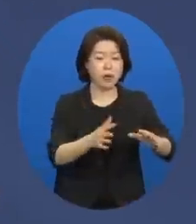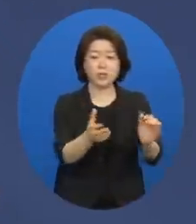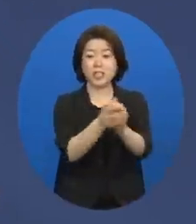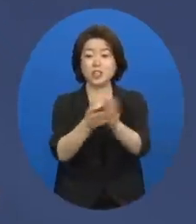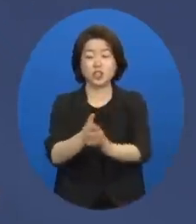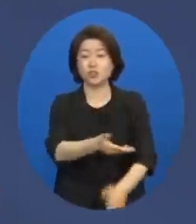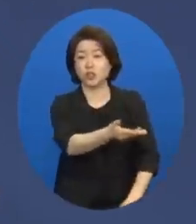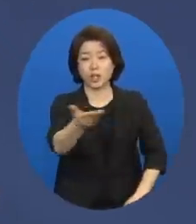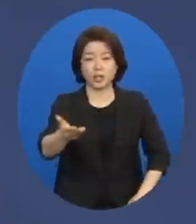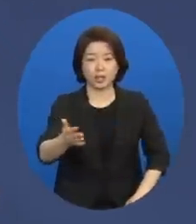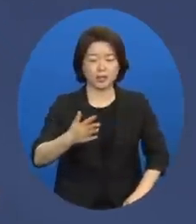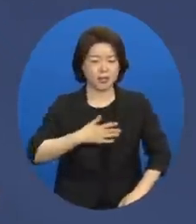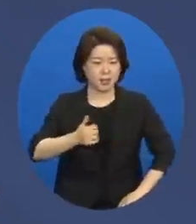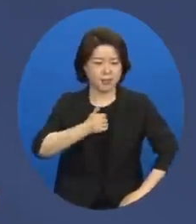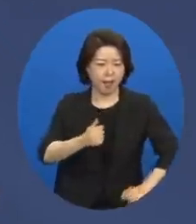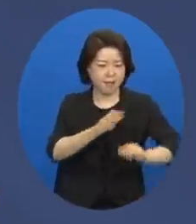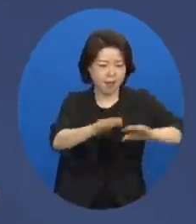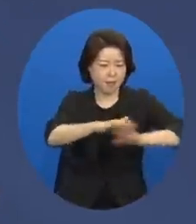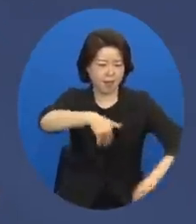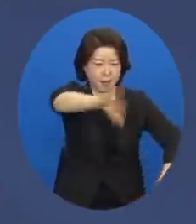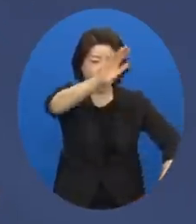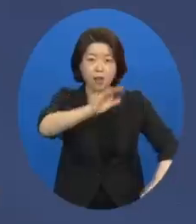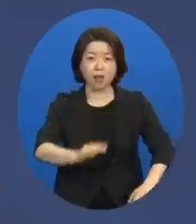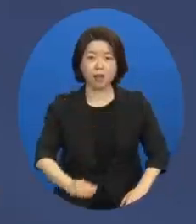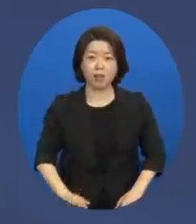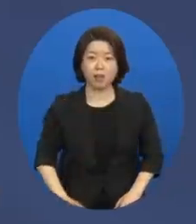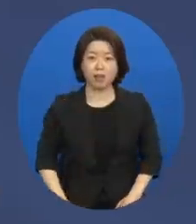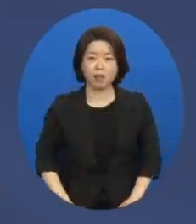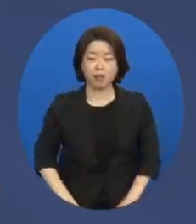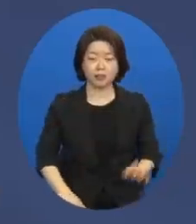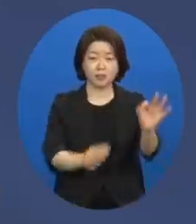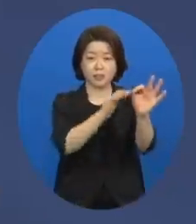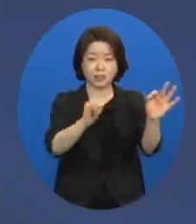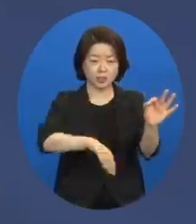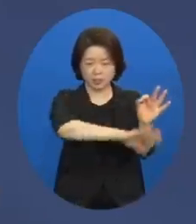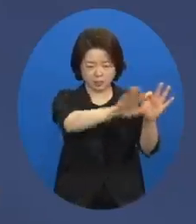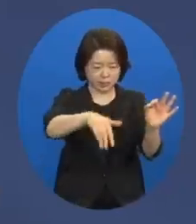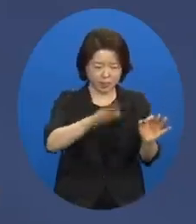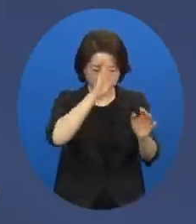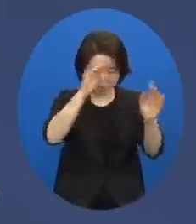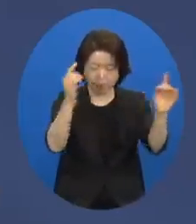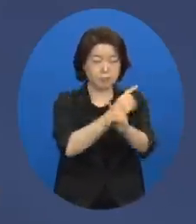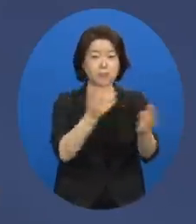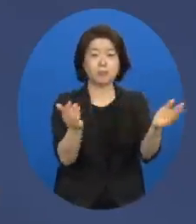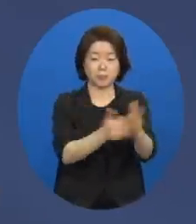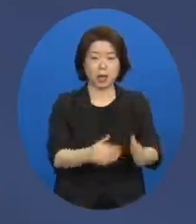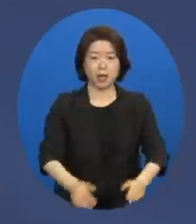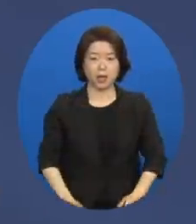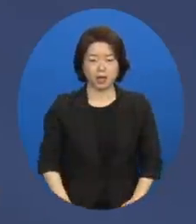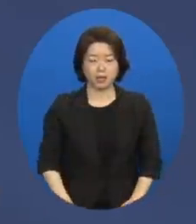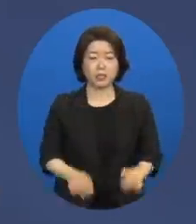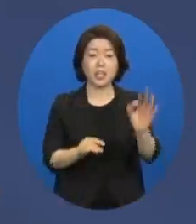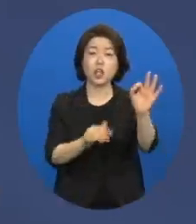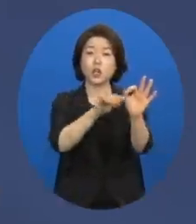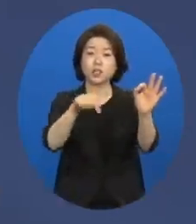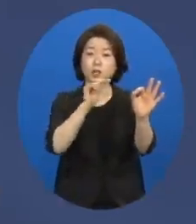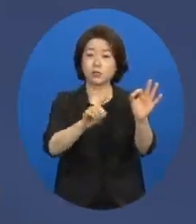친구들에게 이 한 풀이 하러 가지 않았겠어요? 그 열 명이 다 고침받았어요. 그 중에 딱 한